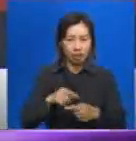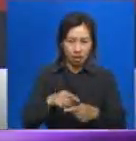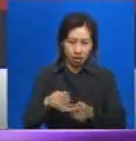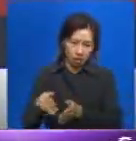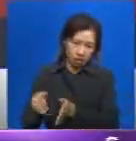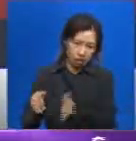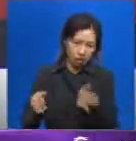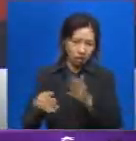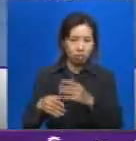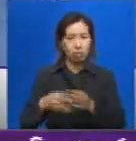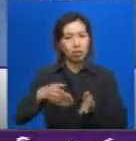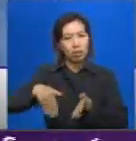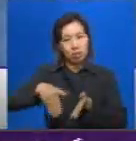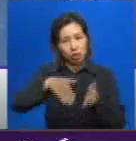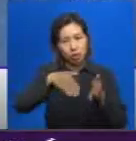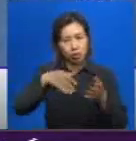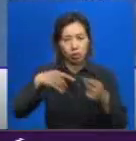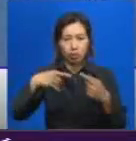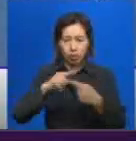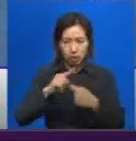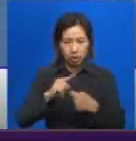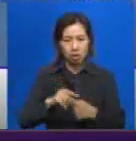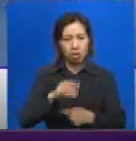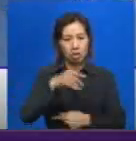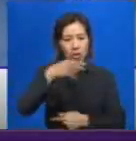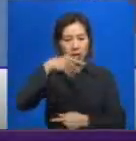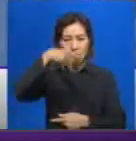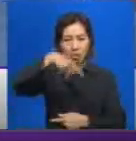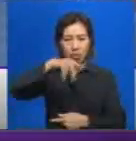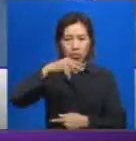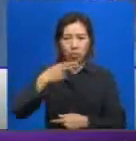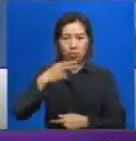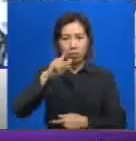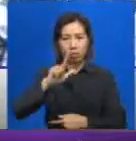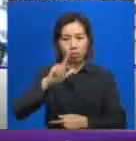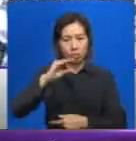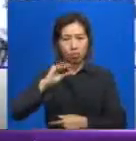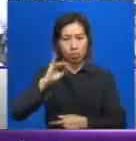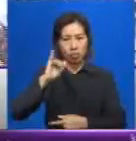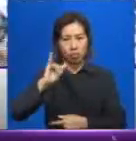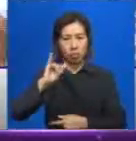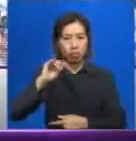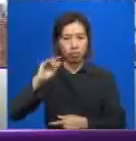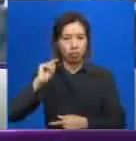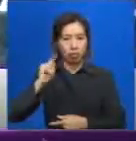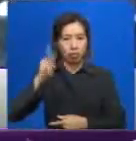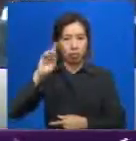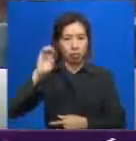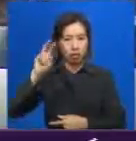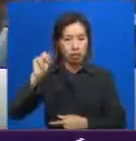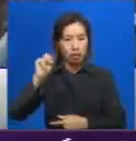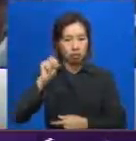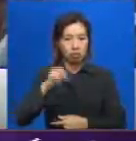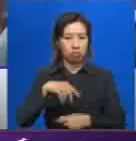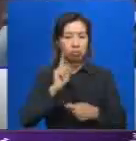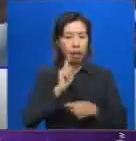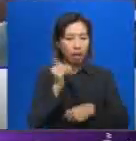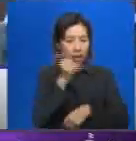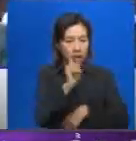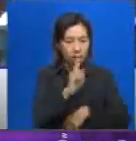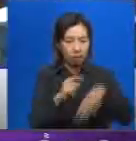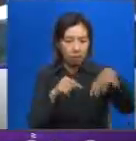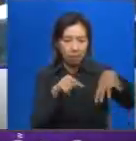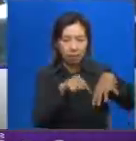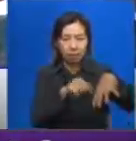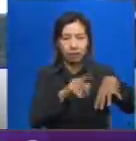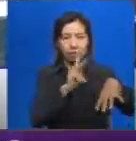โยธินไปสำนักงานกสทชซอยสายลมยื่นหนังสือเรียกร้องให้กสทชตรวจสอบการทำหน้าที่ของสถานีโทรทัศน์